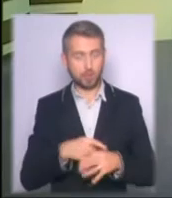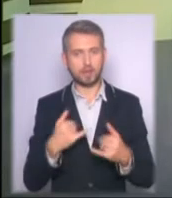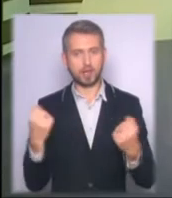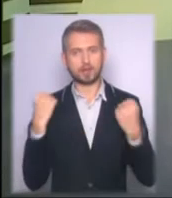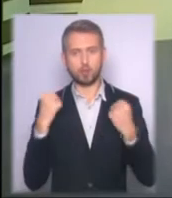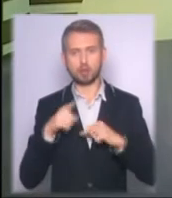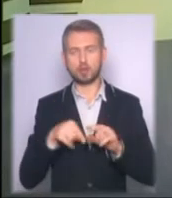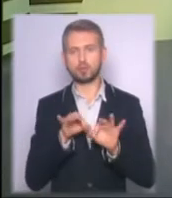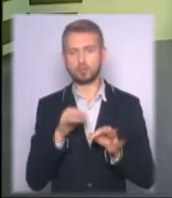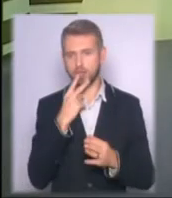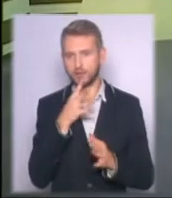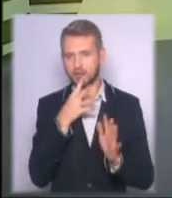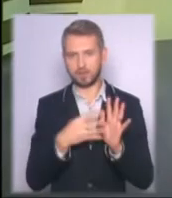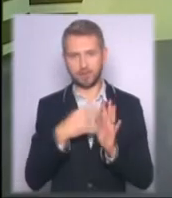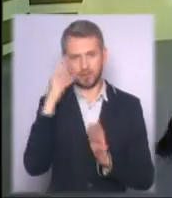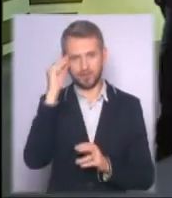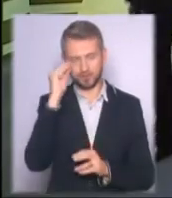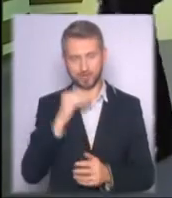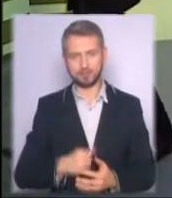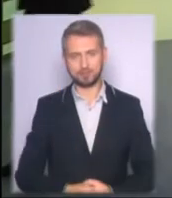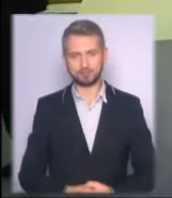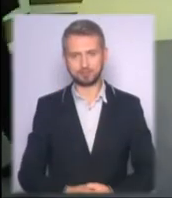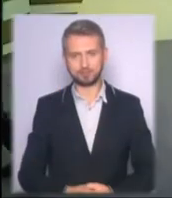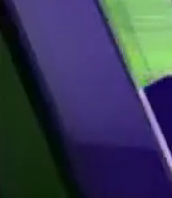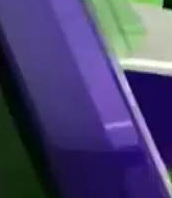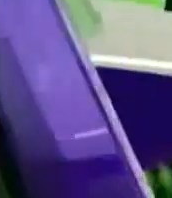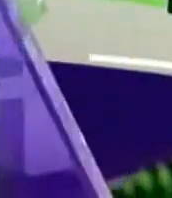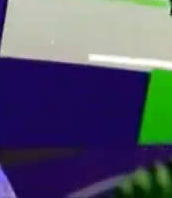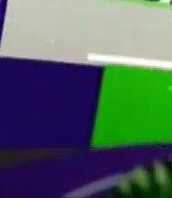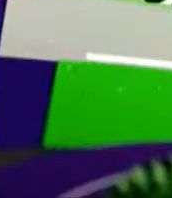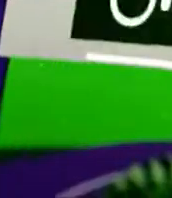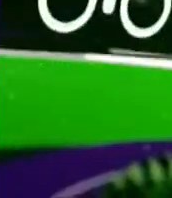Наступний випуск дивіться о 21-й. Залишайтесь з нами.